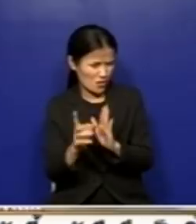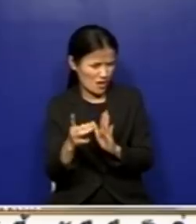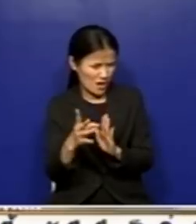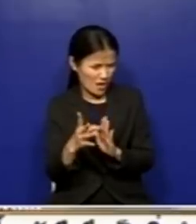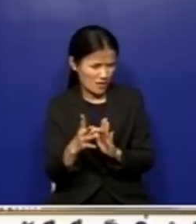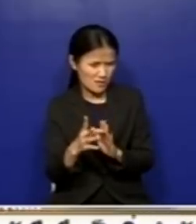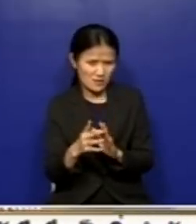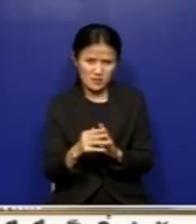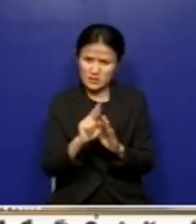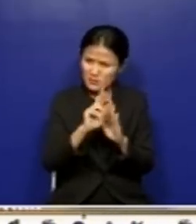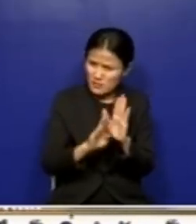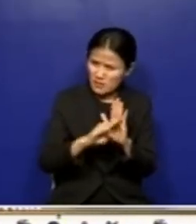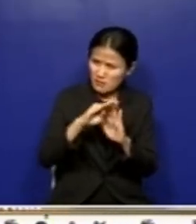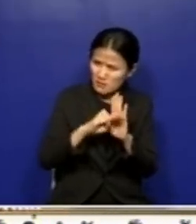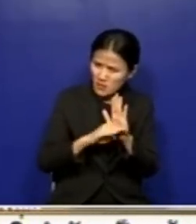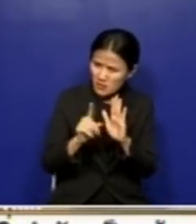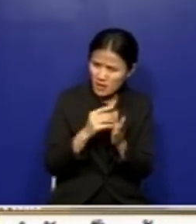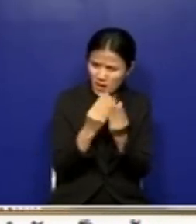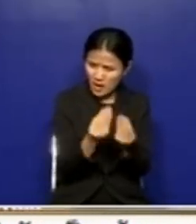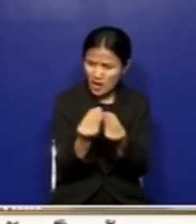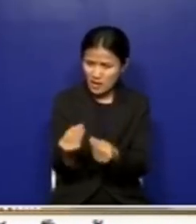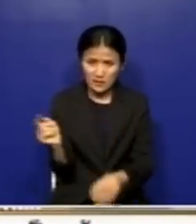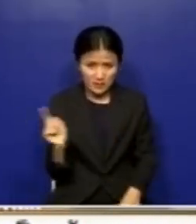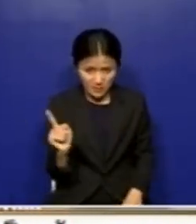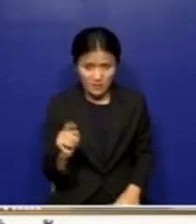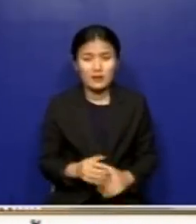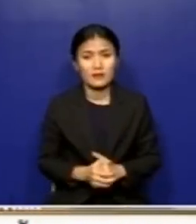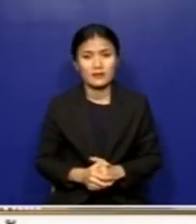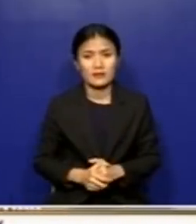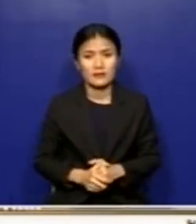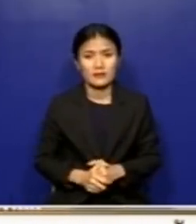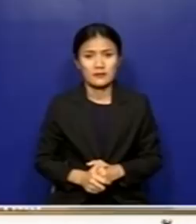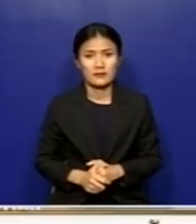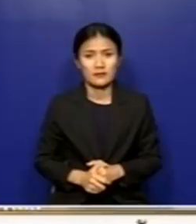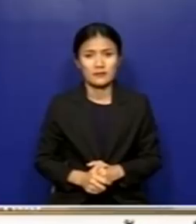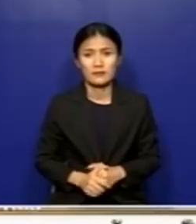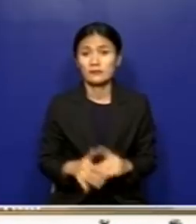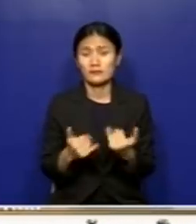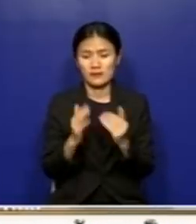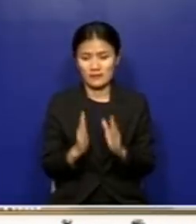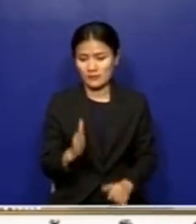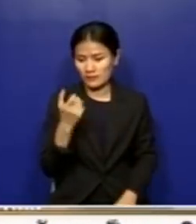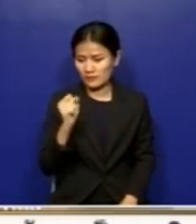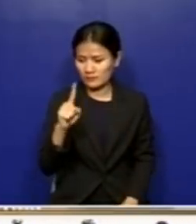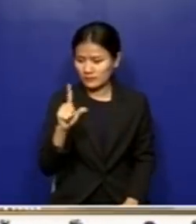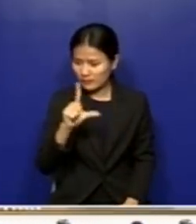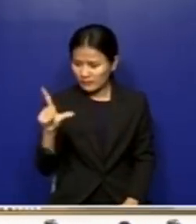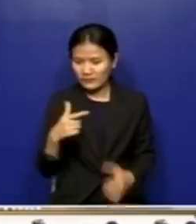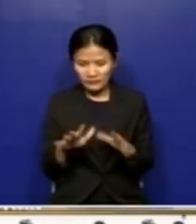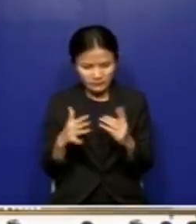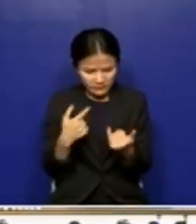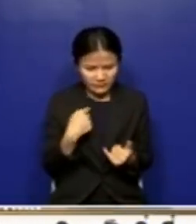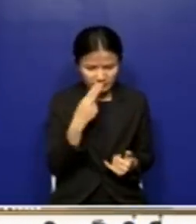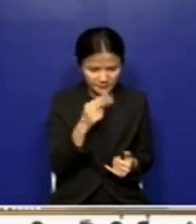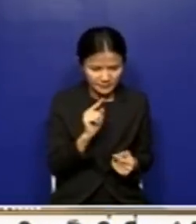ิดให้คนได้รับการเยวยาต่างๆอีกครั้งนะคะ ตกลนไป 11 ล้านคนแล้ว ยังไม่พอให้เขาผักภาระ